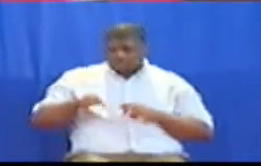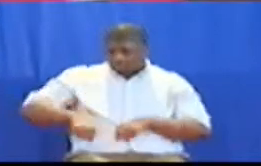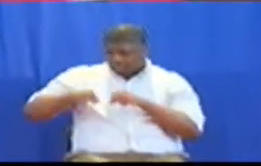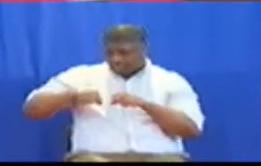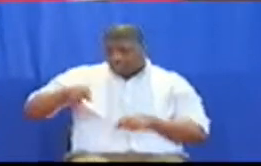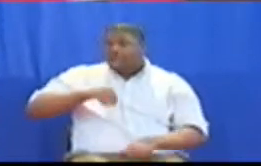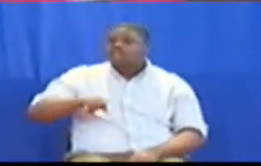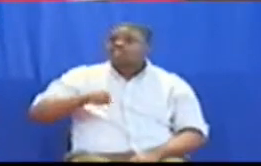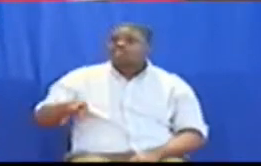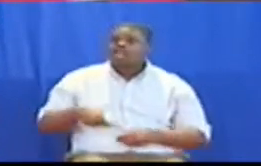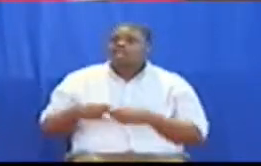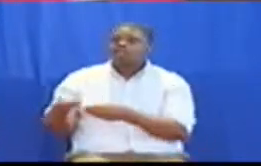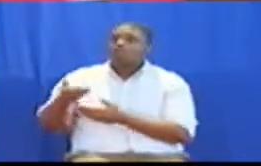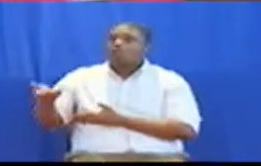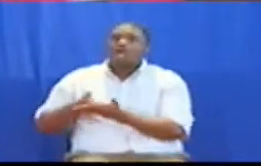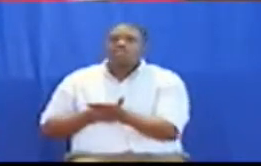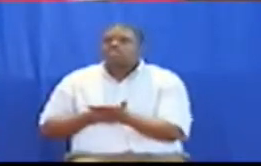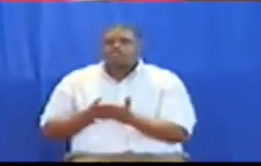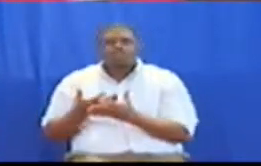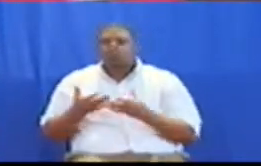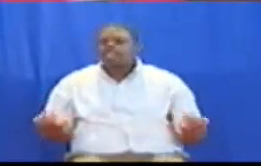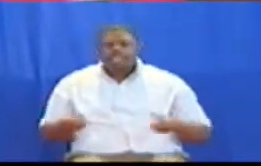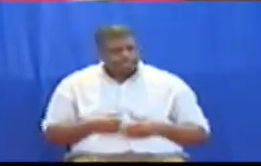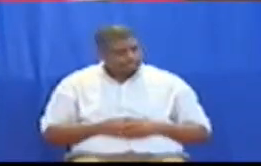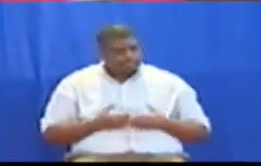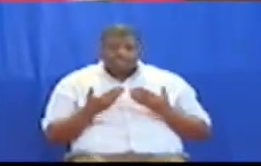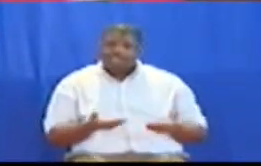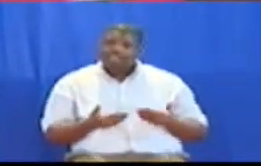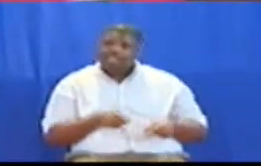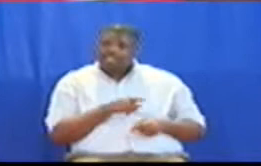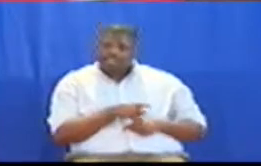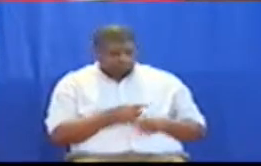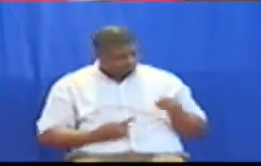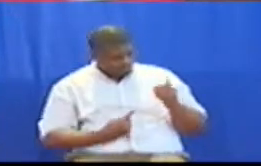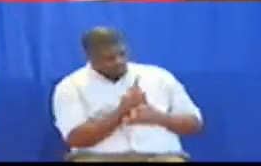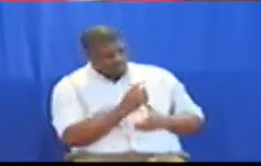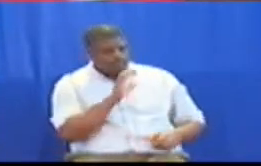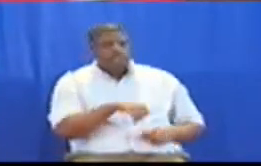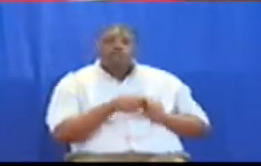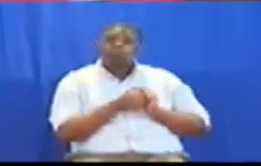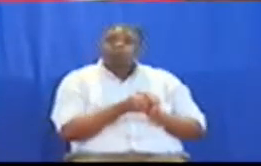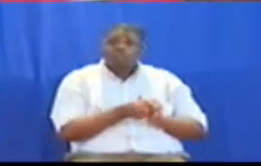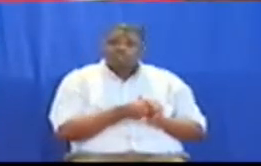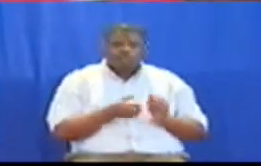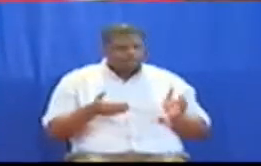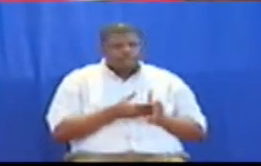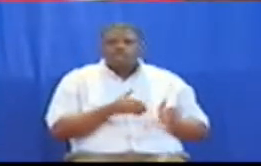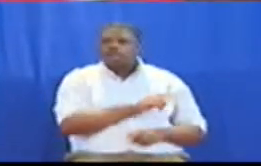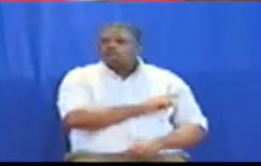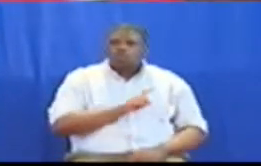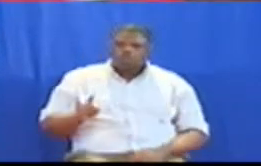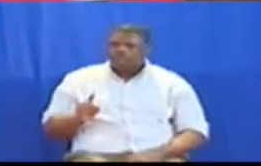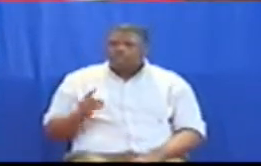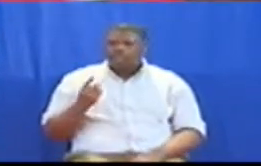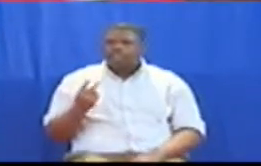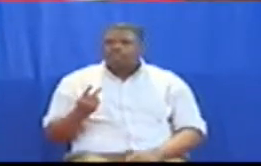ardhi anapewa hati kila bure. Sasa hati ilitoka kutoka miaka 10 hadi wiki 2. Wizara ya ardhi pale mtu